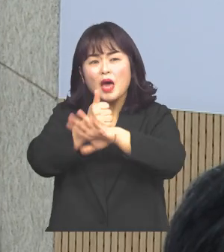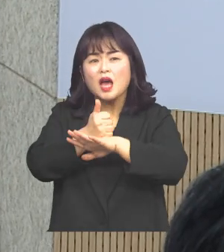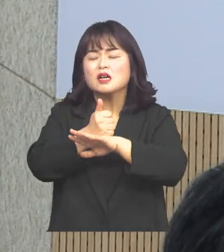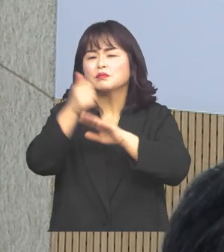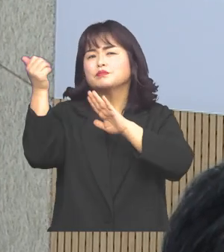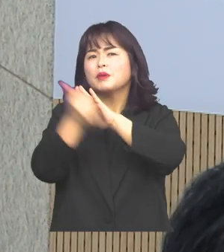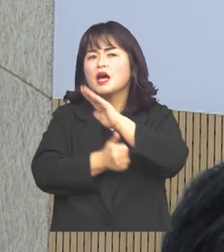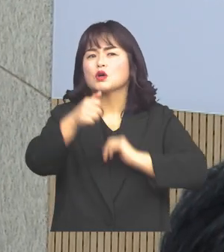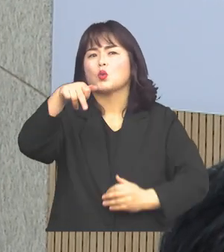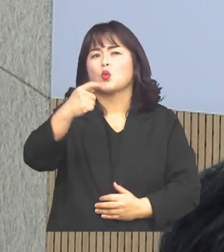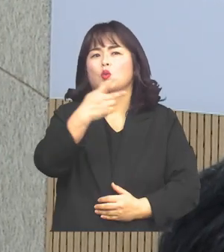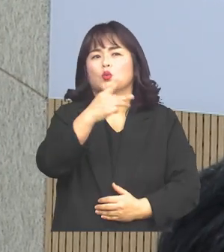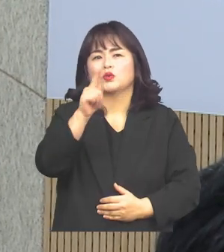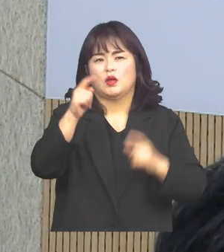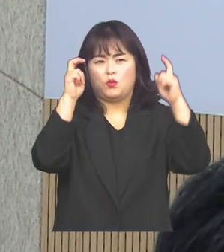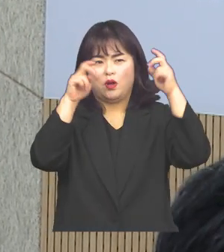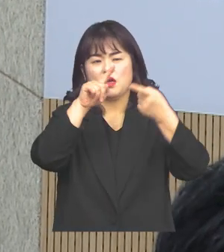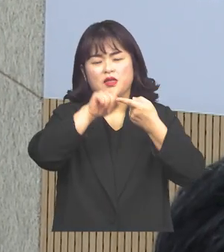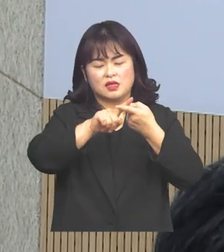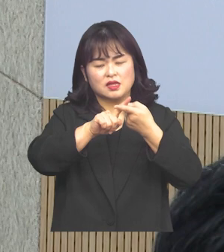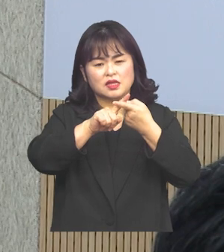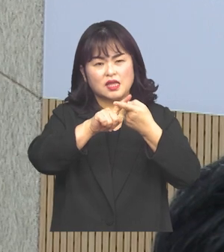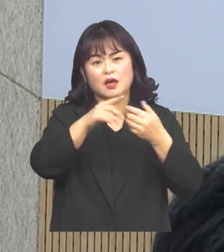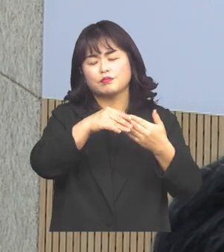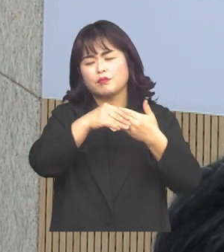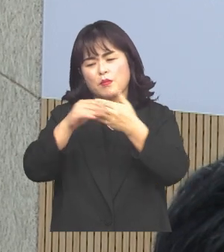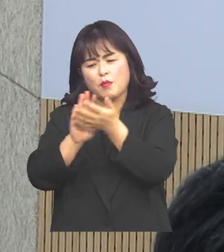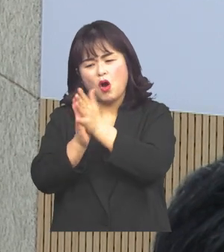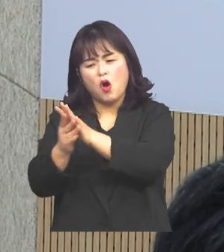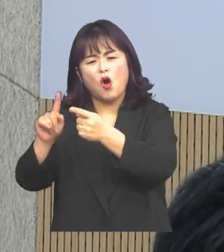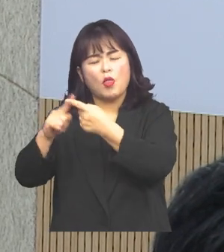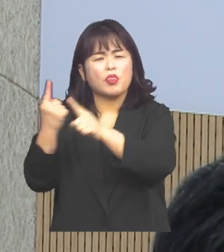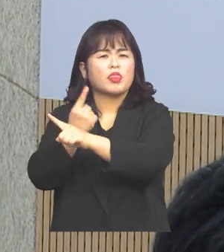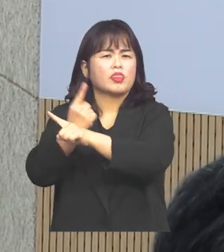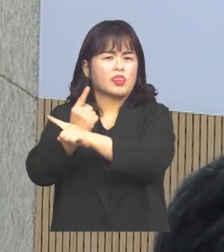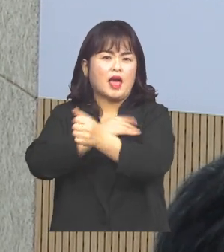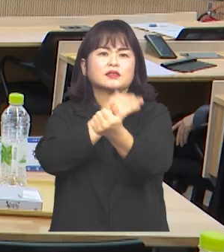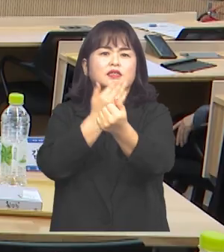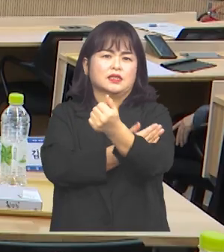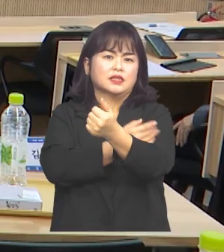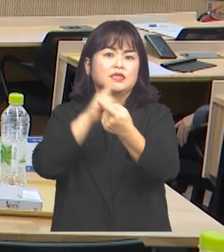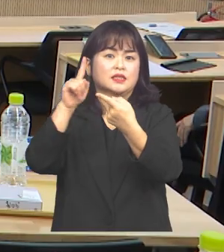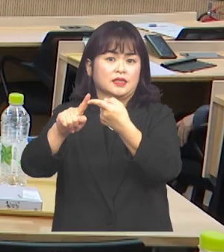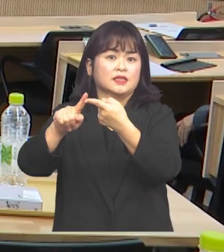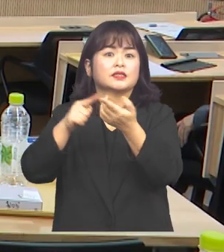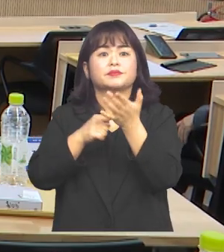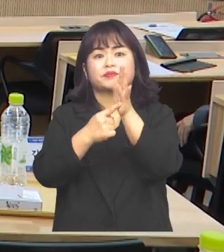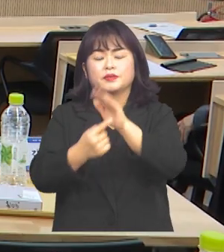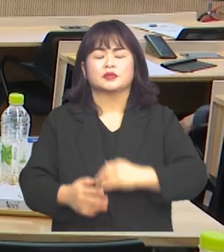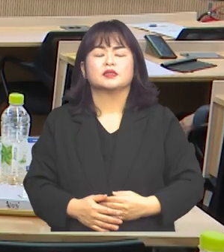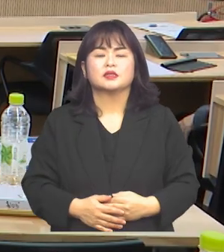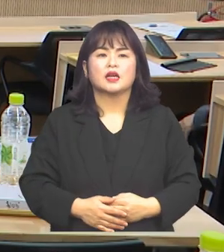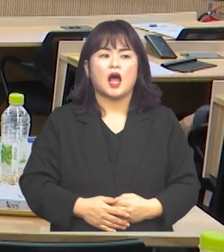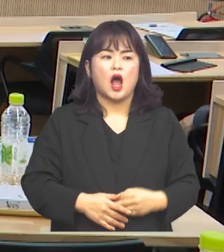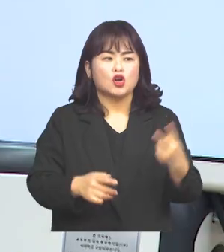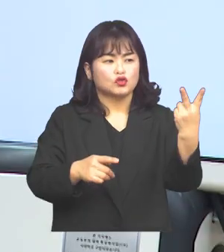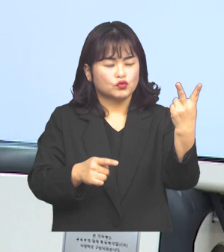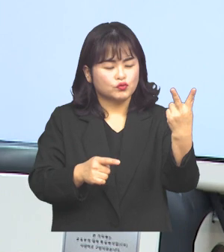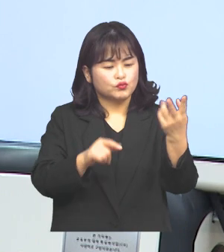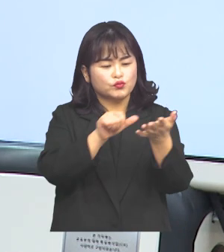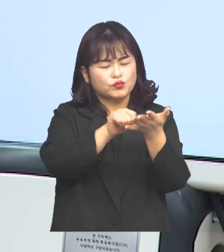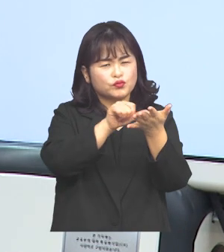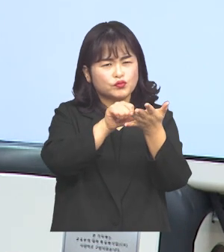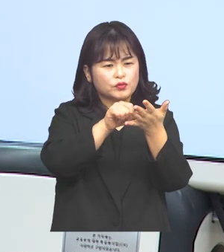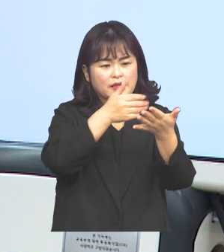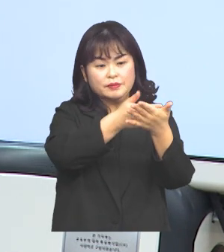들며 변화에 민감하게 대응하는 리더십의 중요성을 역설했습니다. 르네 마그리트와 살바도르 달리의